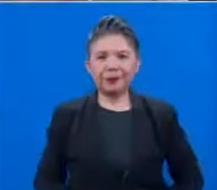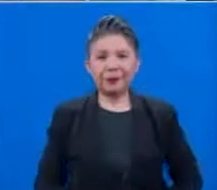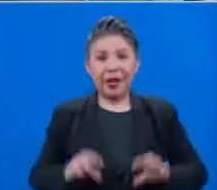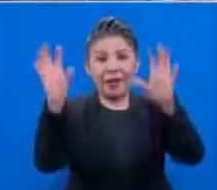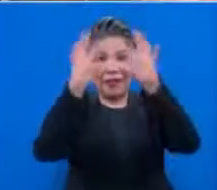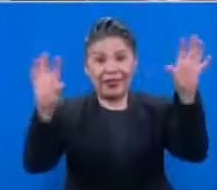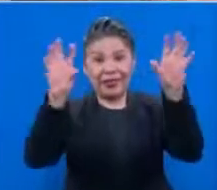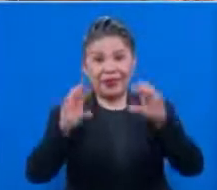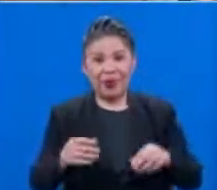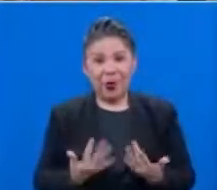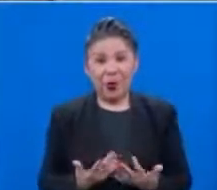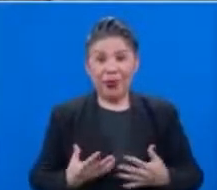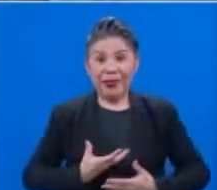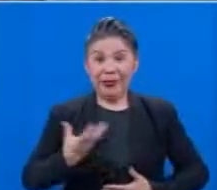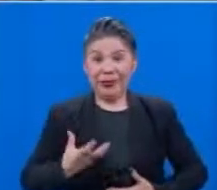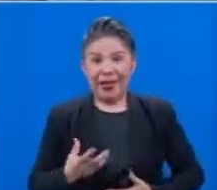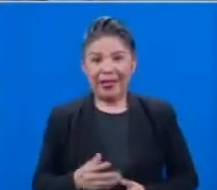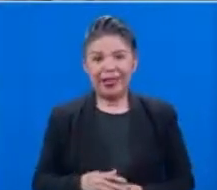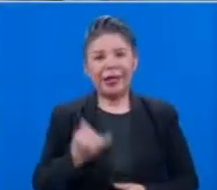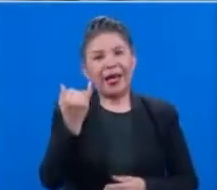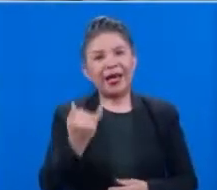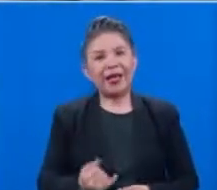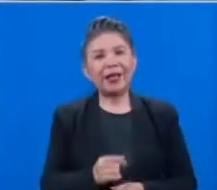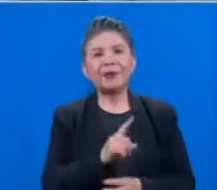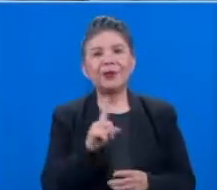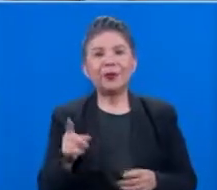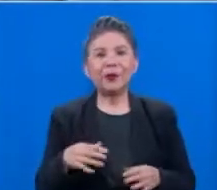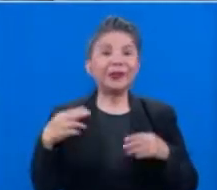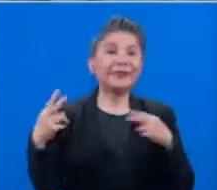Festival ini menarik perhatian masyarakat yang ingin menghabiskan libur akhir pekan.